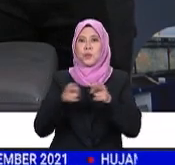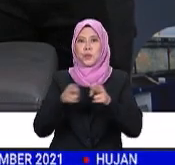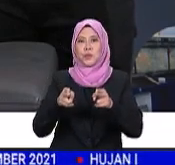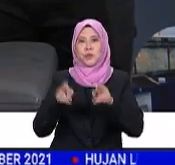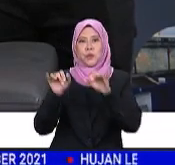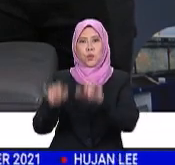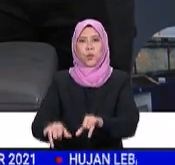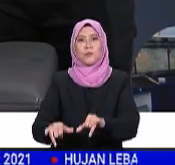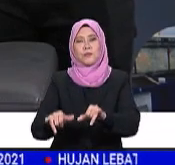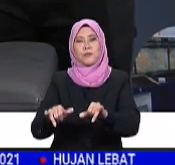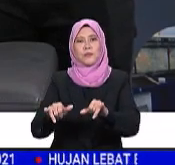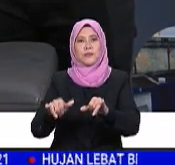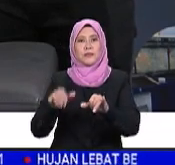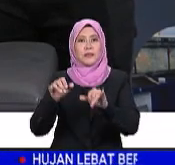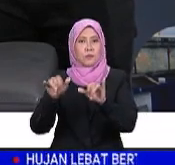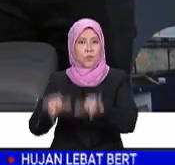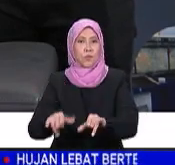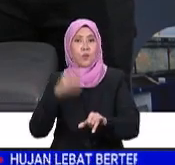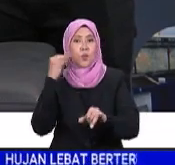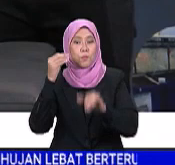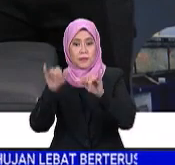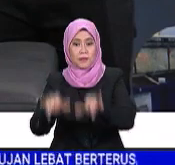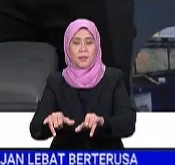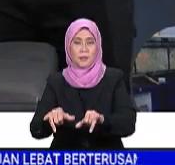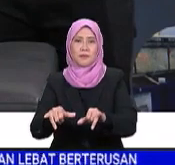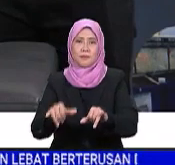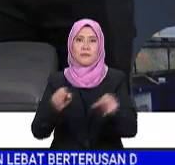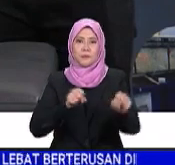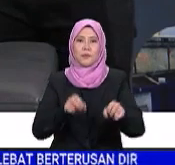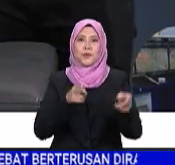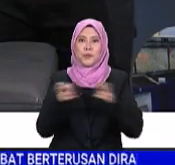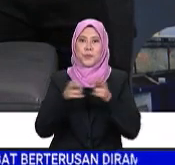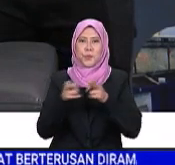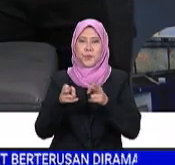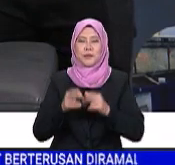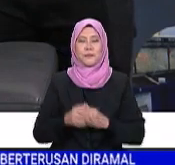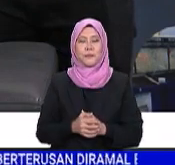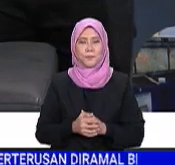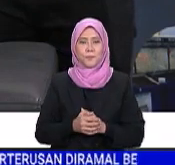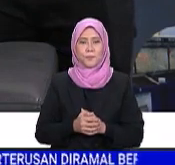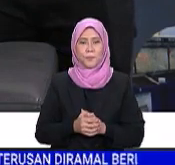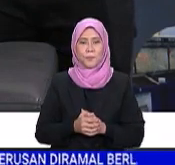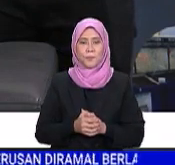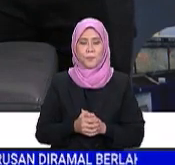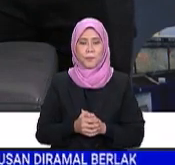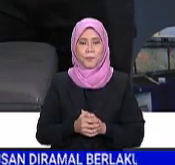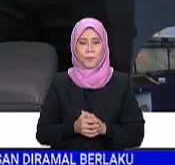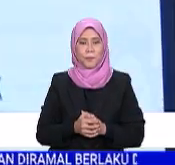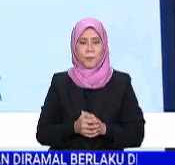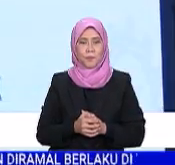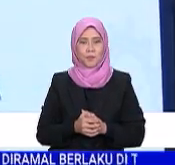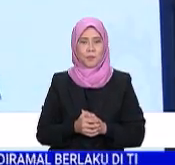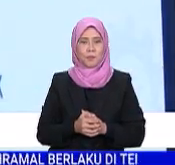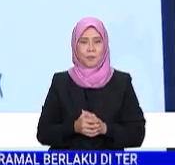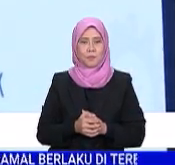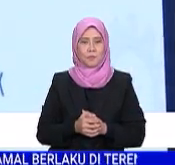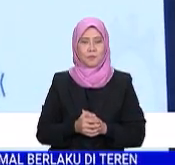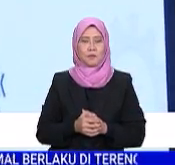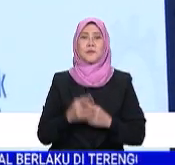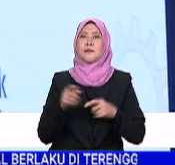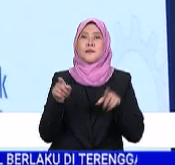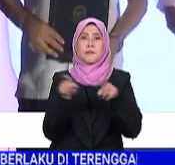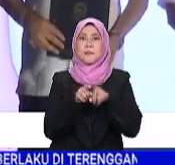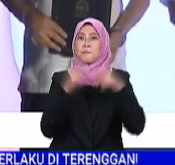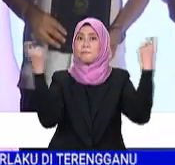nautika espak loh Bro posisi bisa dalam